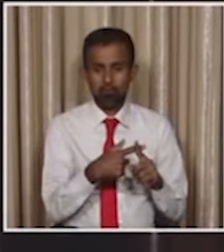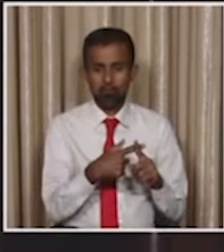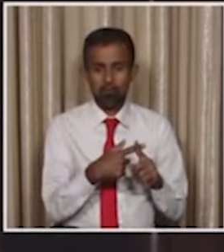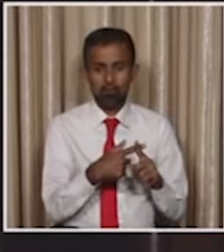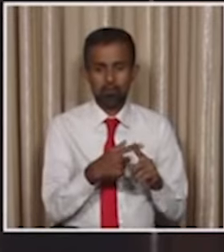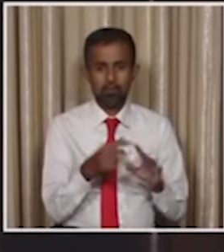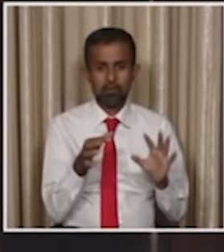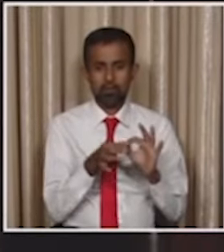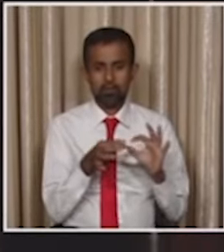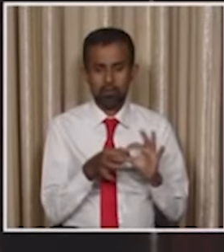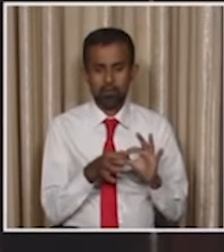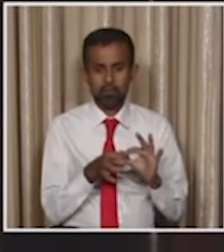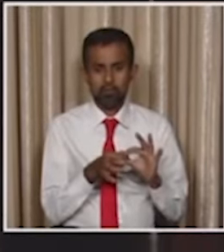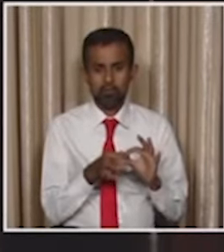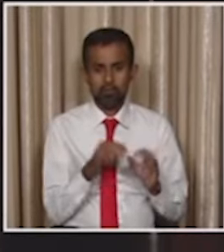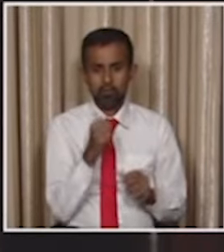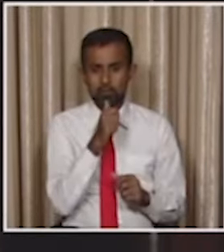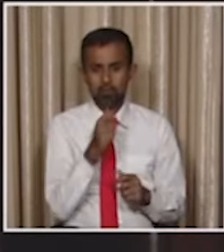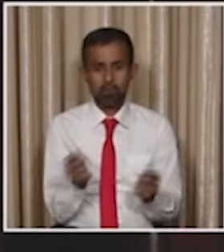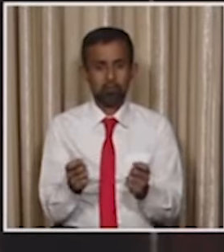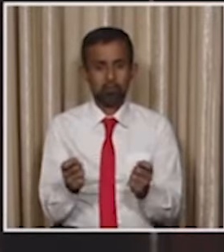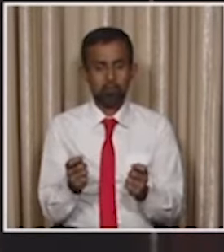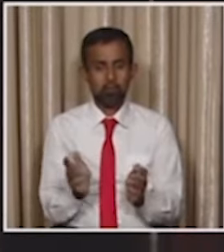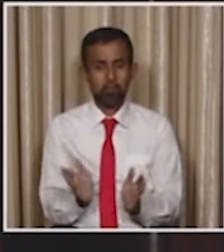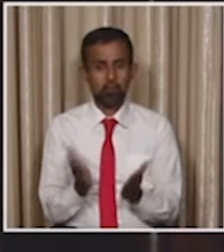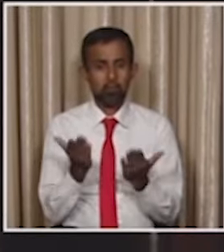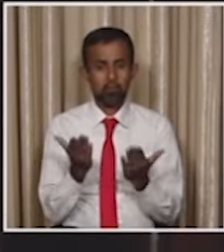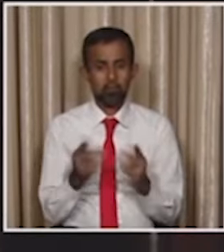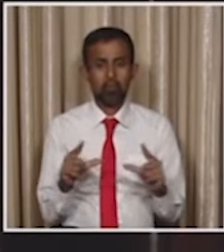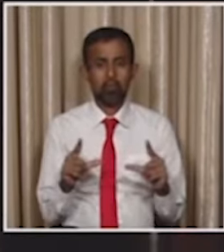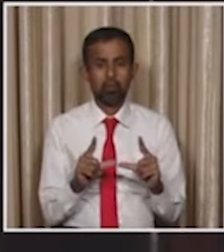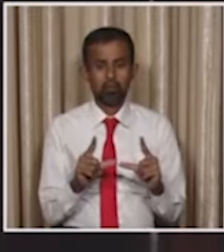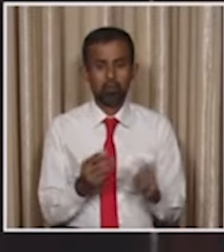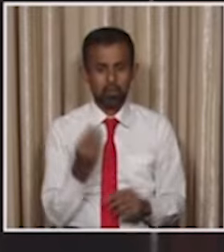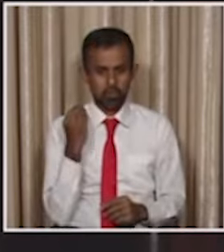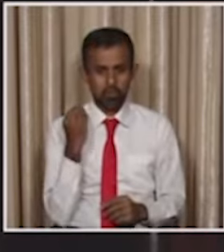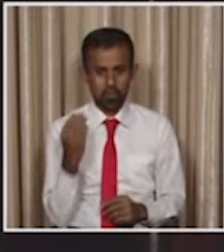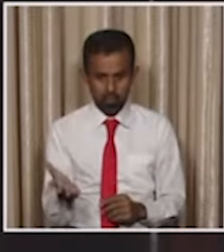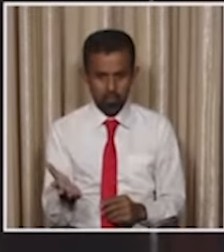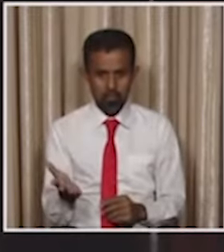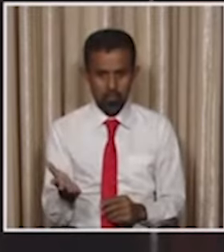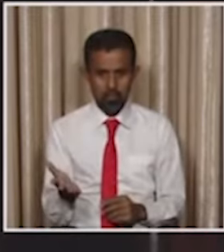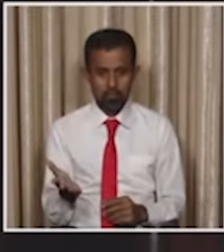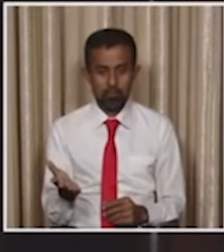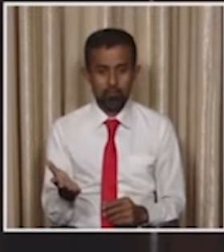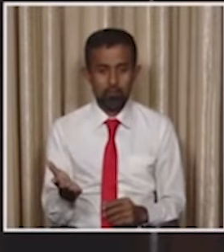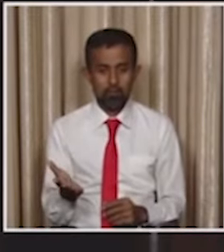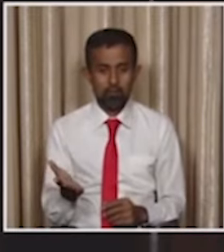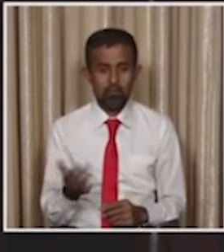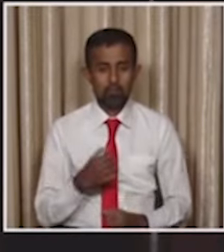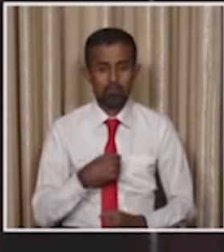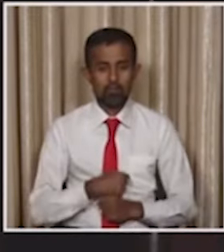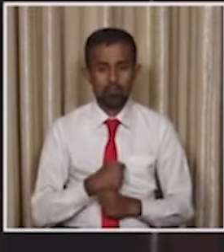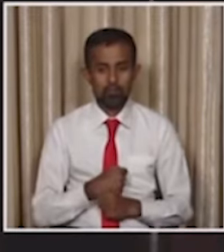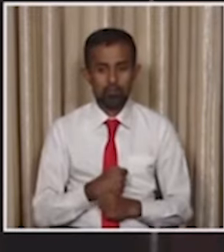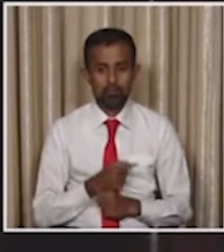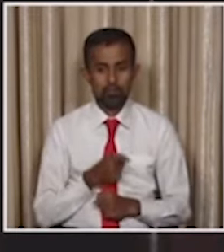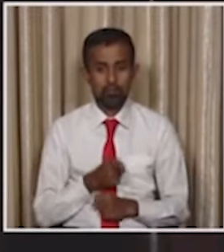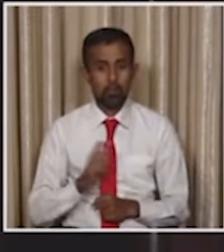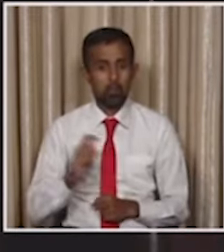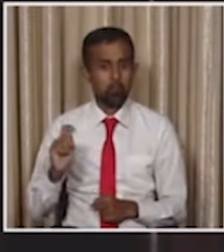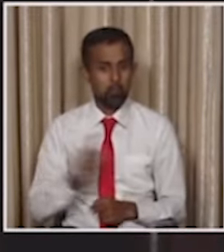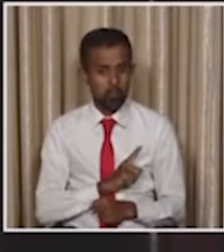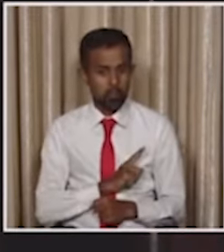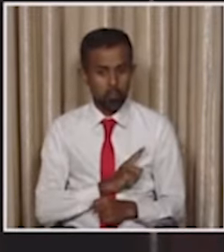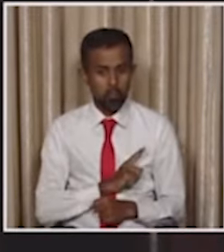හා සම්බන්ධ සුරා සැල් පවත්වාගෙන යාමට බලපත්‍ර ලබා දීමේ කියන ක්‍රියාවලිය කළේ රජයට විශේෂම ආදායම් ලබා